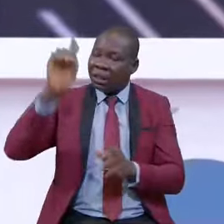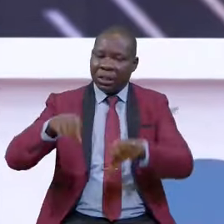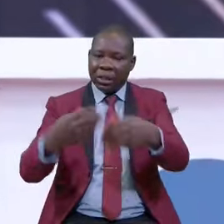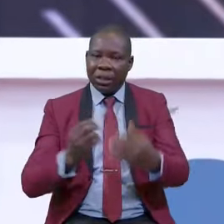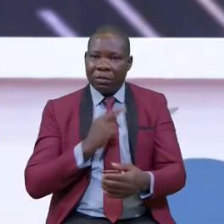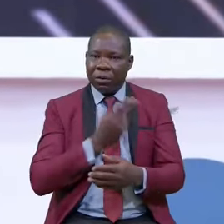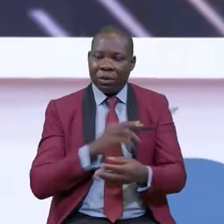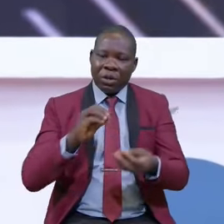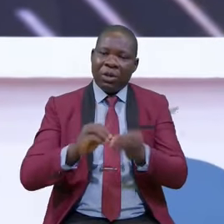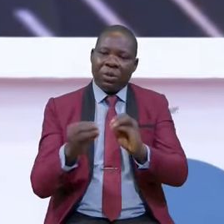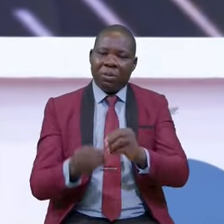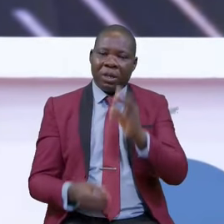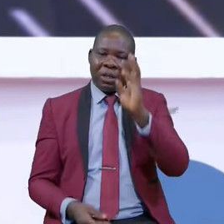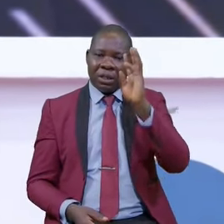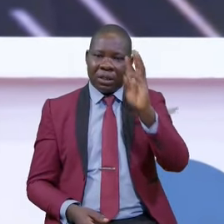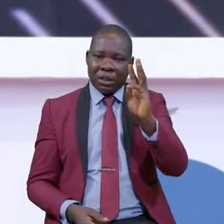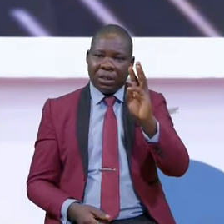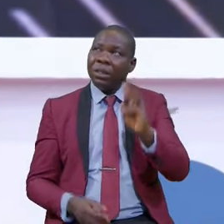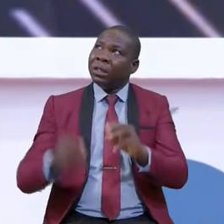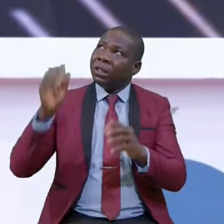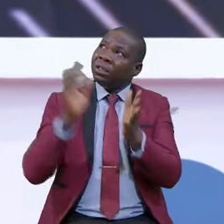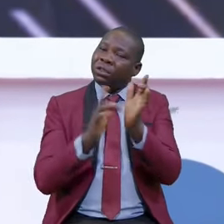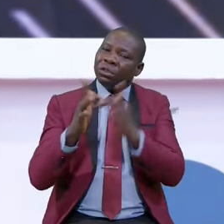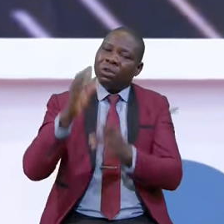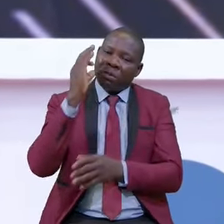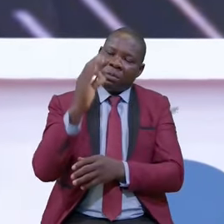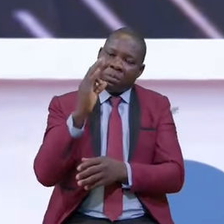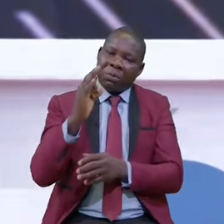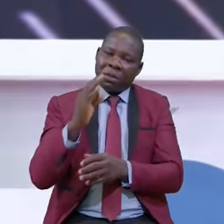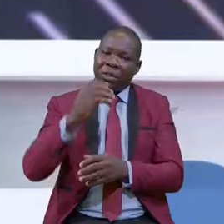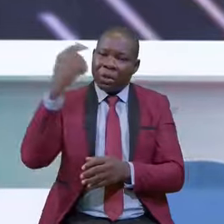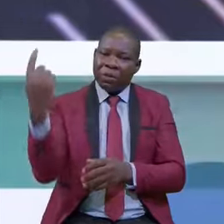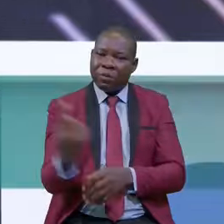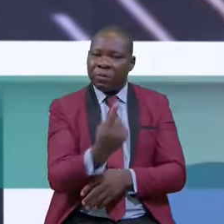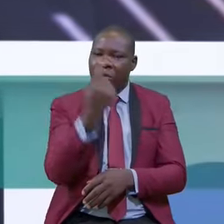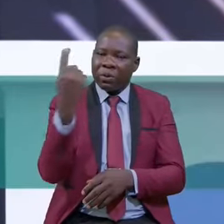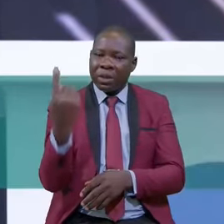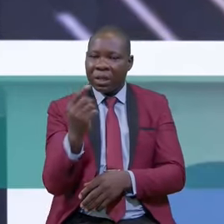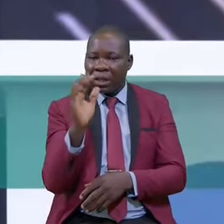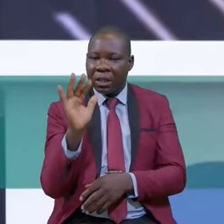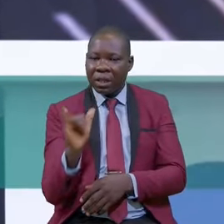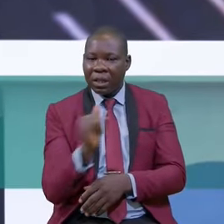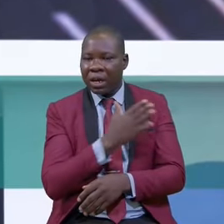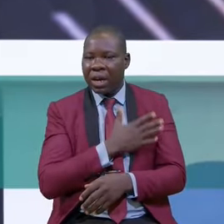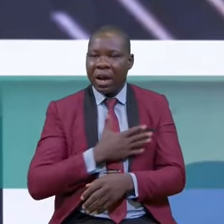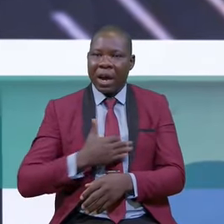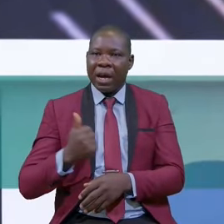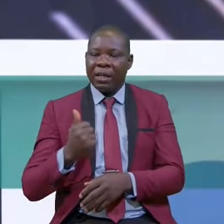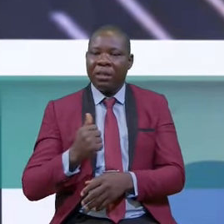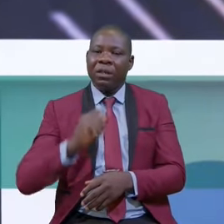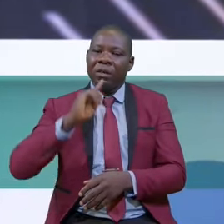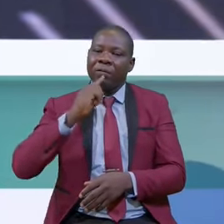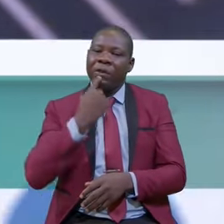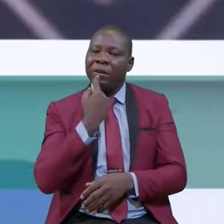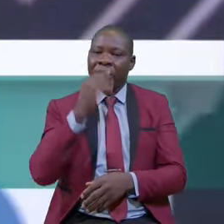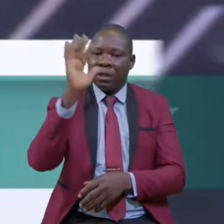fréquemment et avec ferveur. Il a prêché fréquemment et avec ferveur. Ton cœur doit